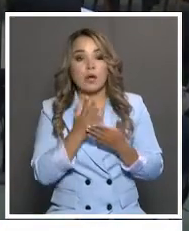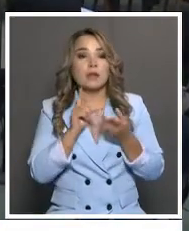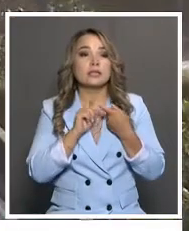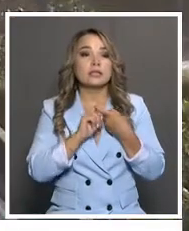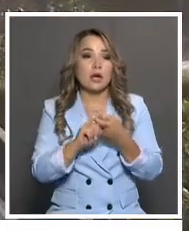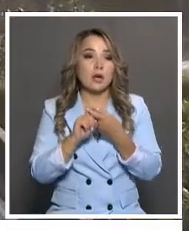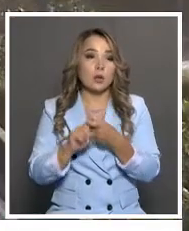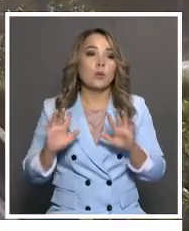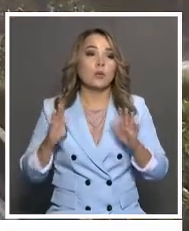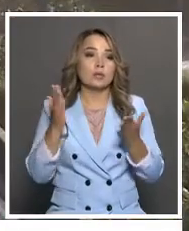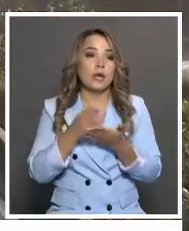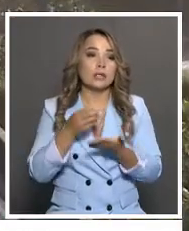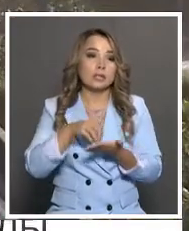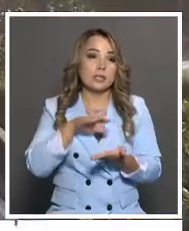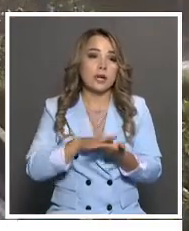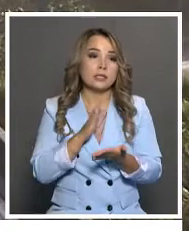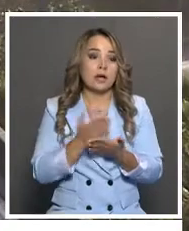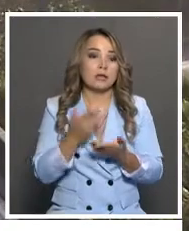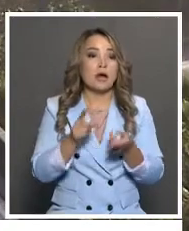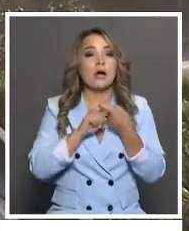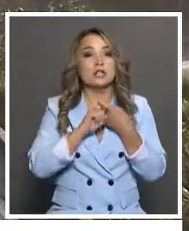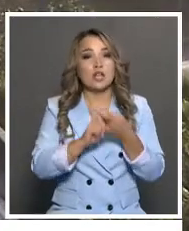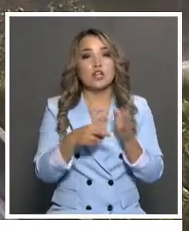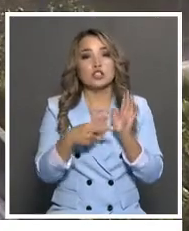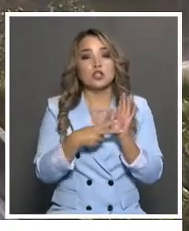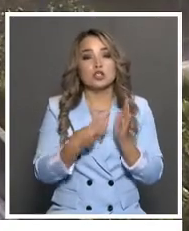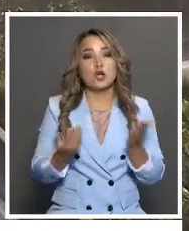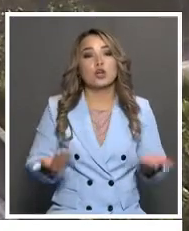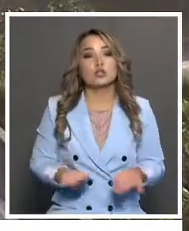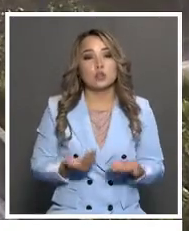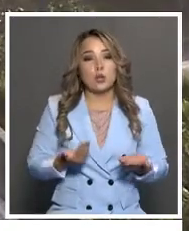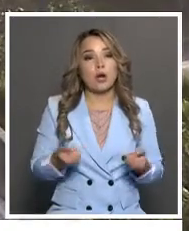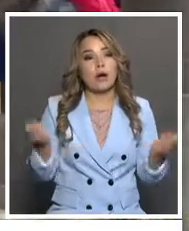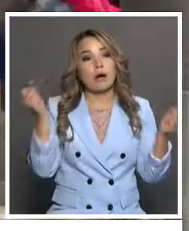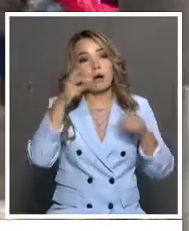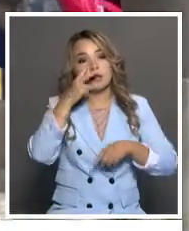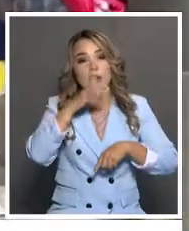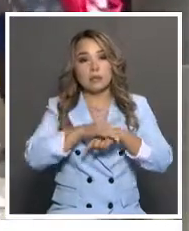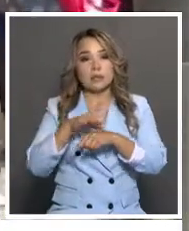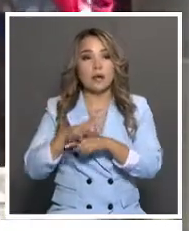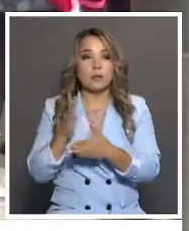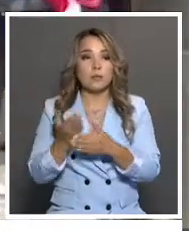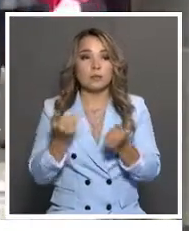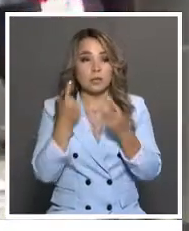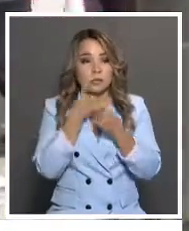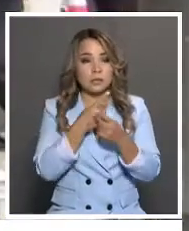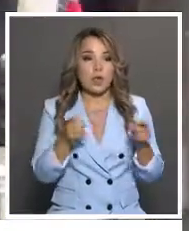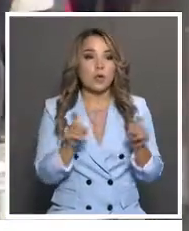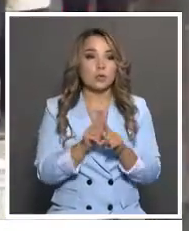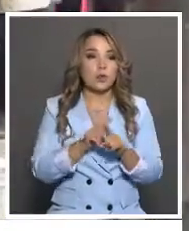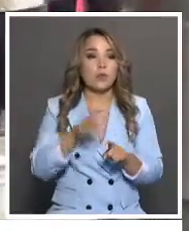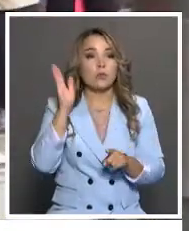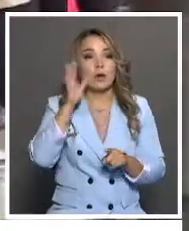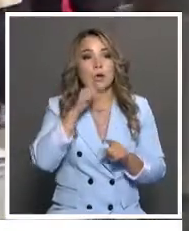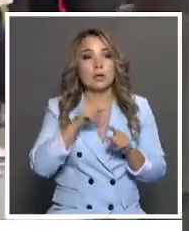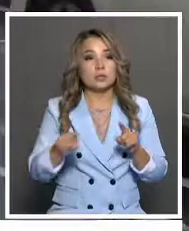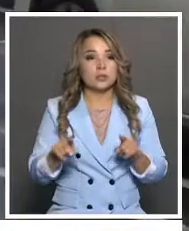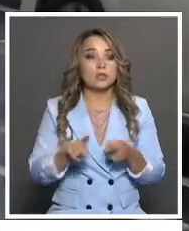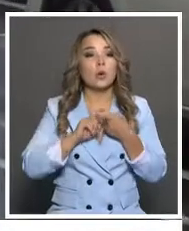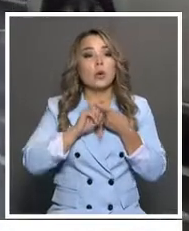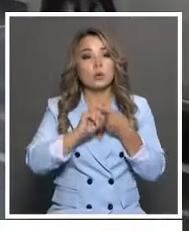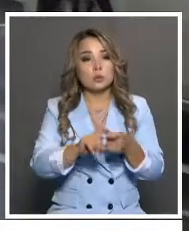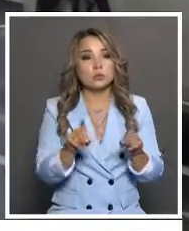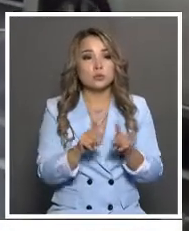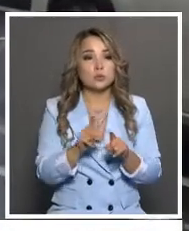жұқтыру оқиғасы тіркелді. Індет 7 тұрғыннан анықталып отыр. Үкіметтің болжамы бойынша алдағы күндері ковид жұқтырғандардың